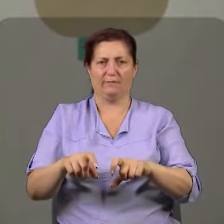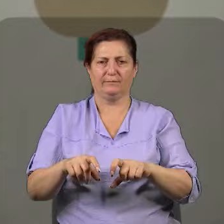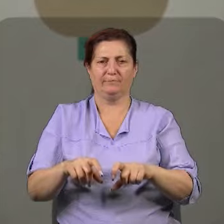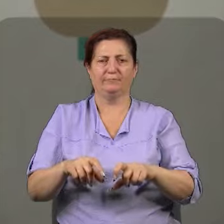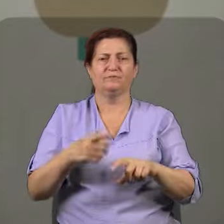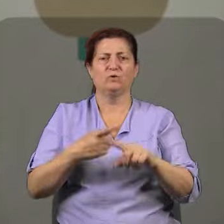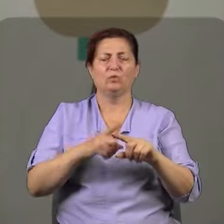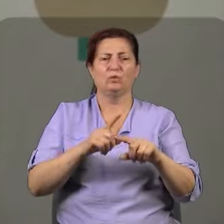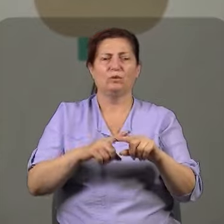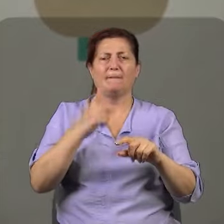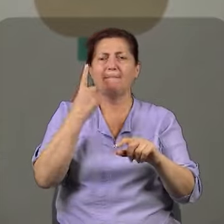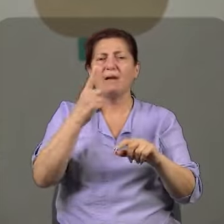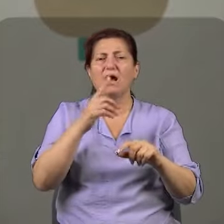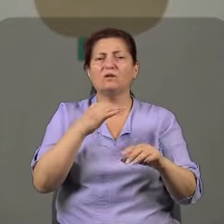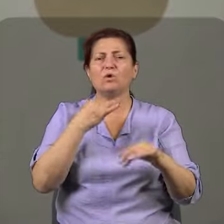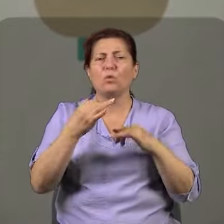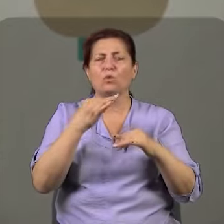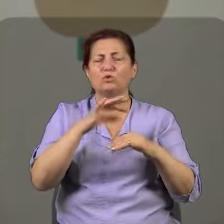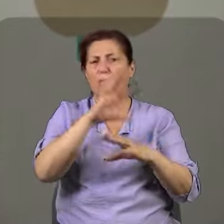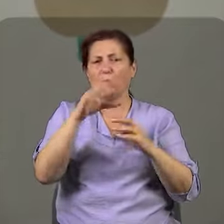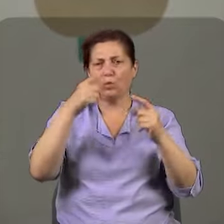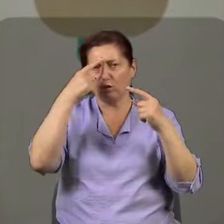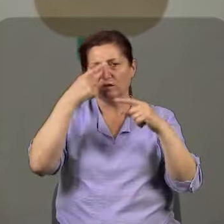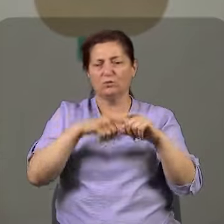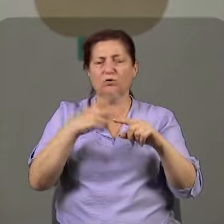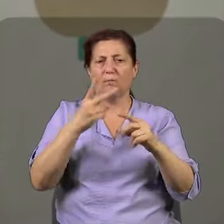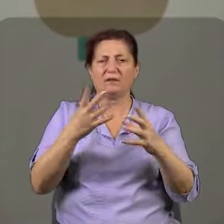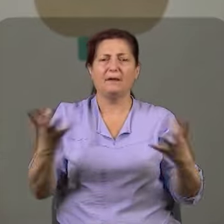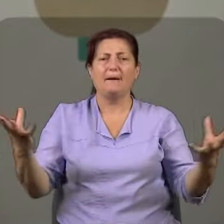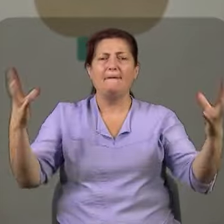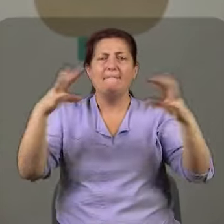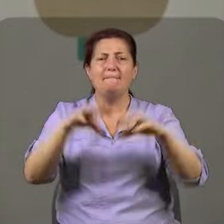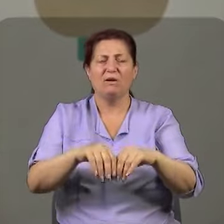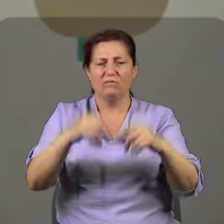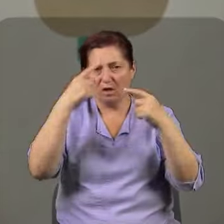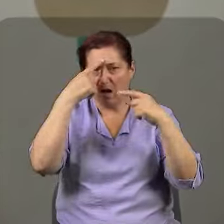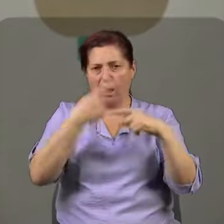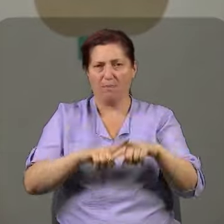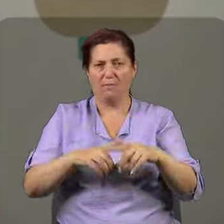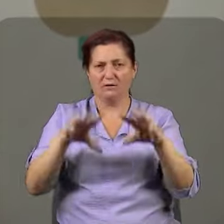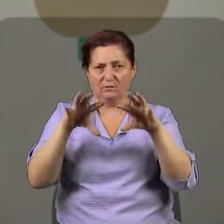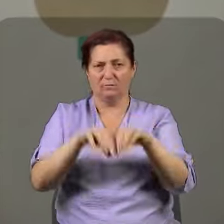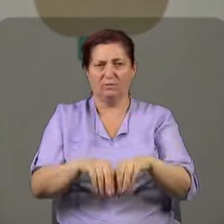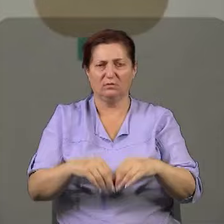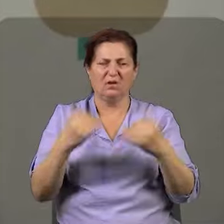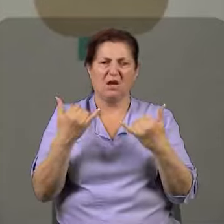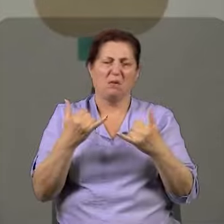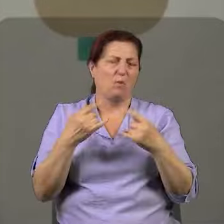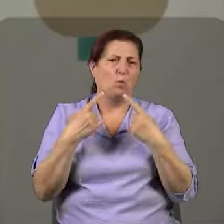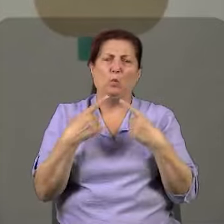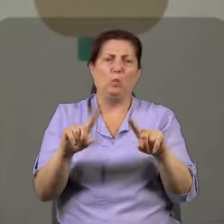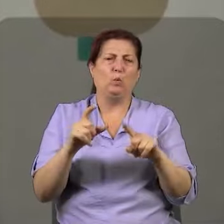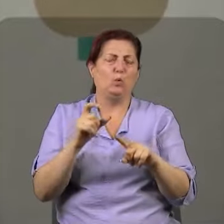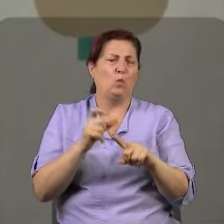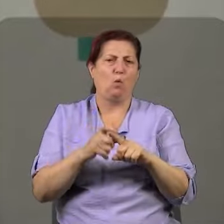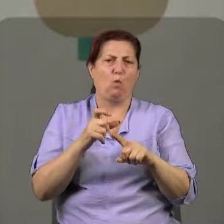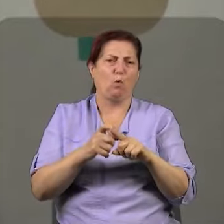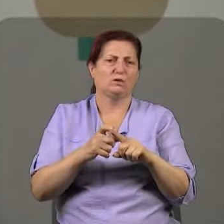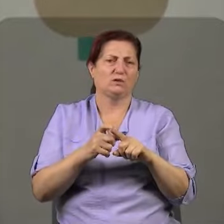ու մի հատ էլ խոսացվել էր, որ ասենք բոլոր ինստիտուտները պետք է միավորվեն համալսարանների հետ, հիմա ինչ որ ուրիշ խոսքեր են սկսում